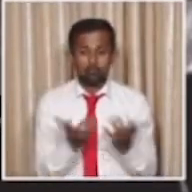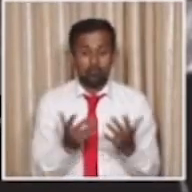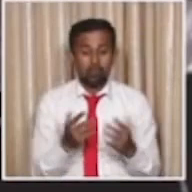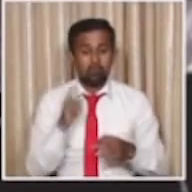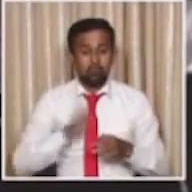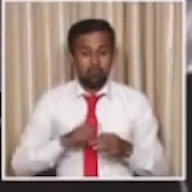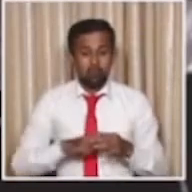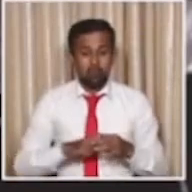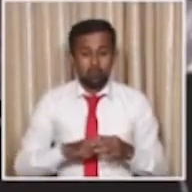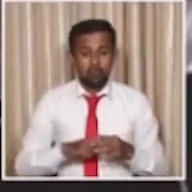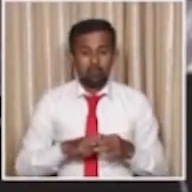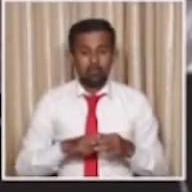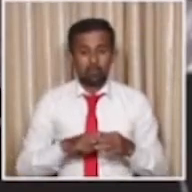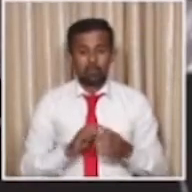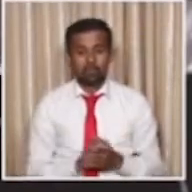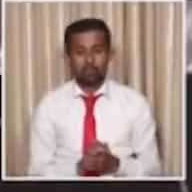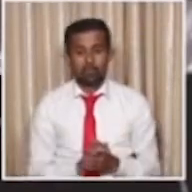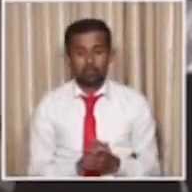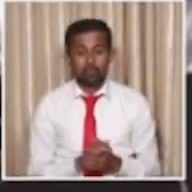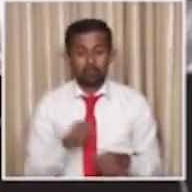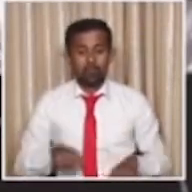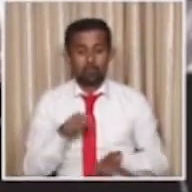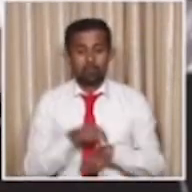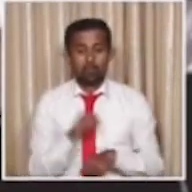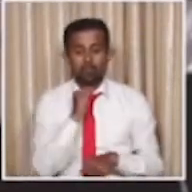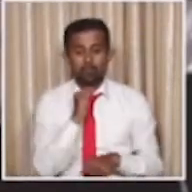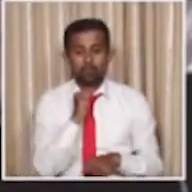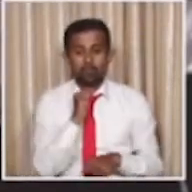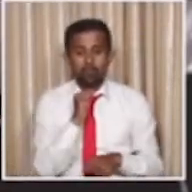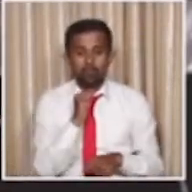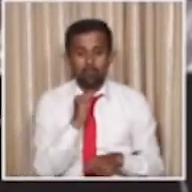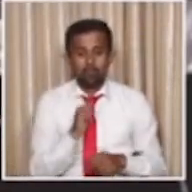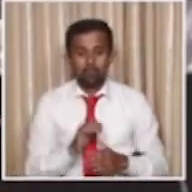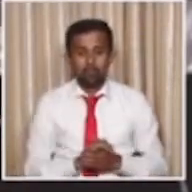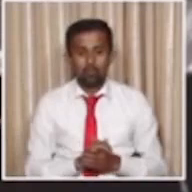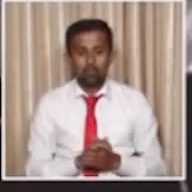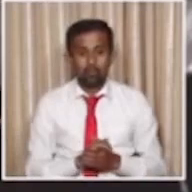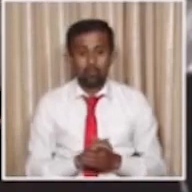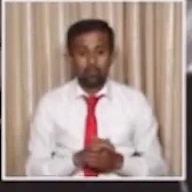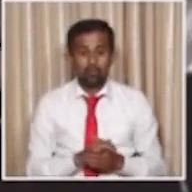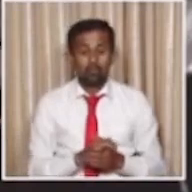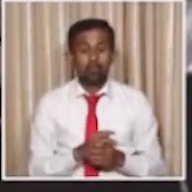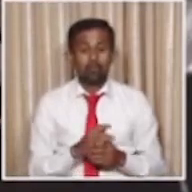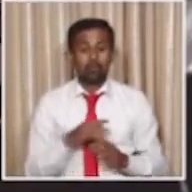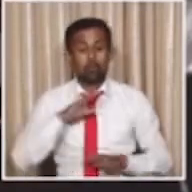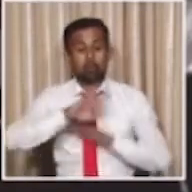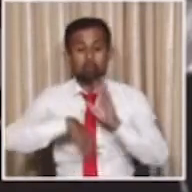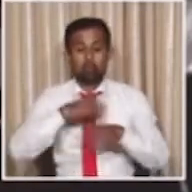ප්‍රශ්නෙට අනික් අය පටලවා ගන්න උත්සාහ කිරීමක්. හැබැයි දැන් වෙලා තියෙන්නේ මොකද්ද? මේවා කරන්න ගිහලා දැන් නරියා පඹගාලේ පැටලන